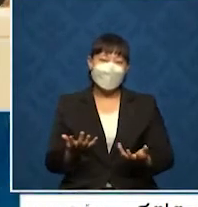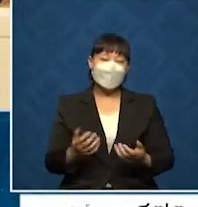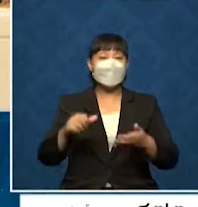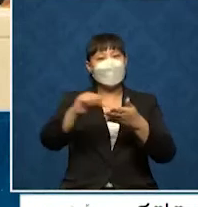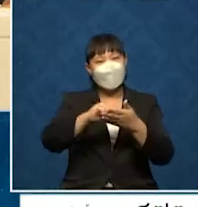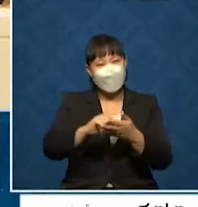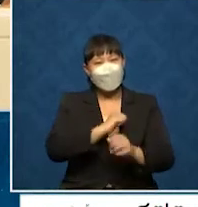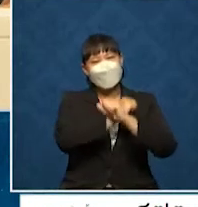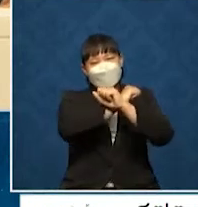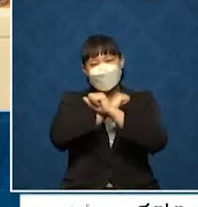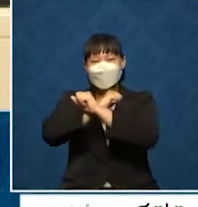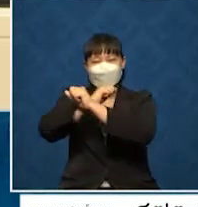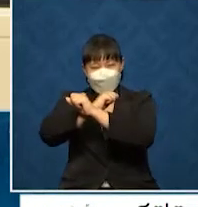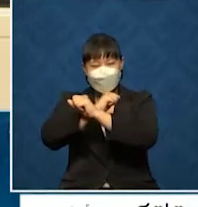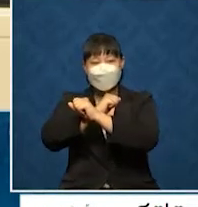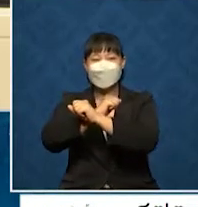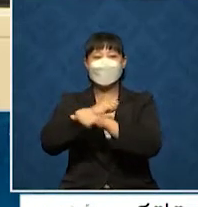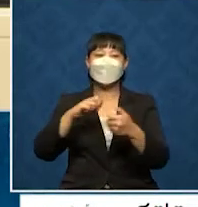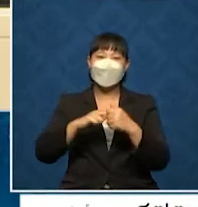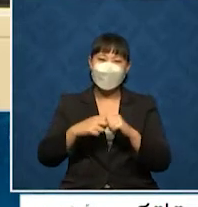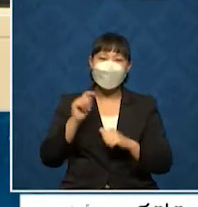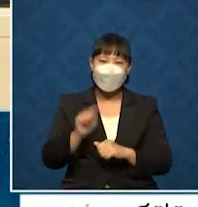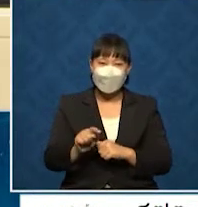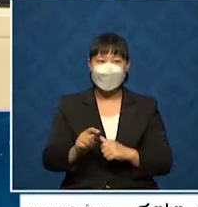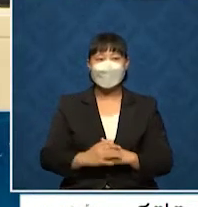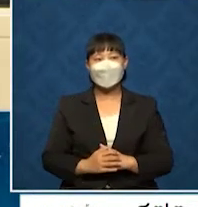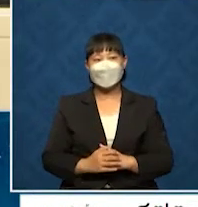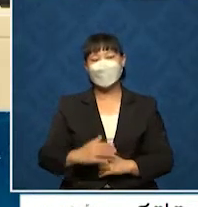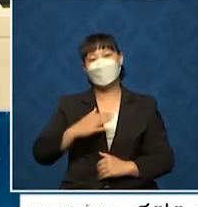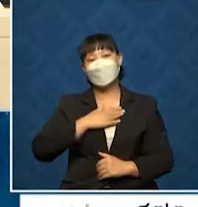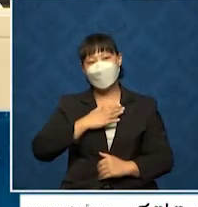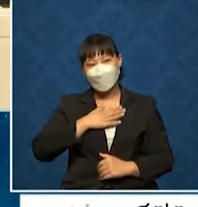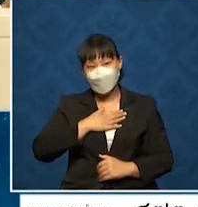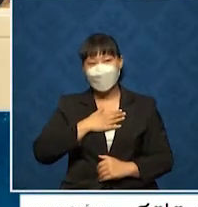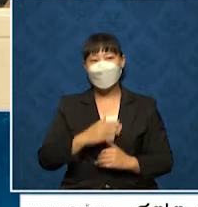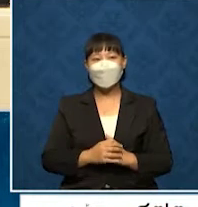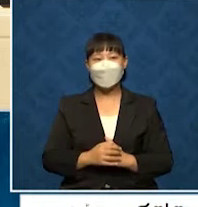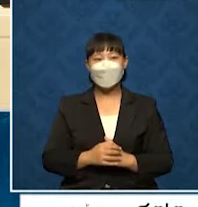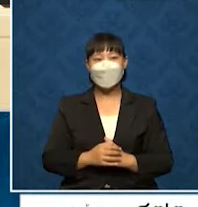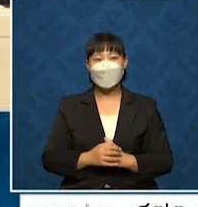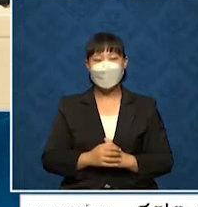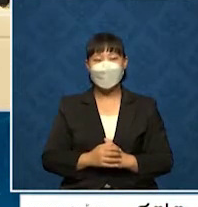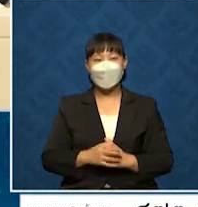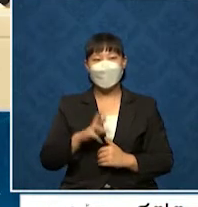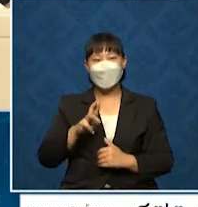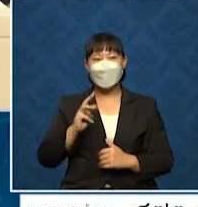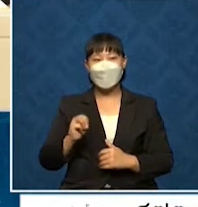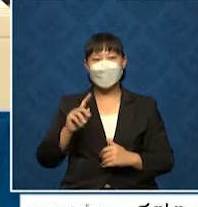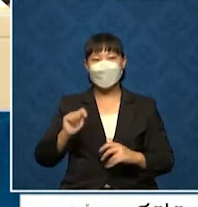งนี้หลังจากที่ผมมารับตำแหน่งรัฐมนตรีว่าการกระทรวงยุติธร